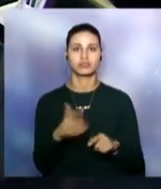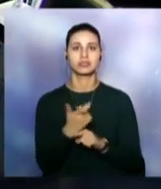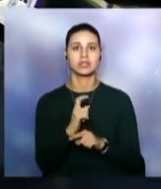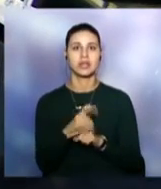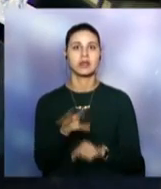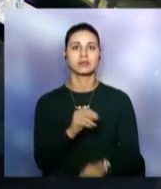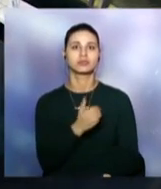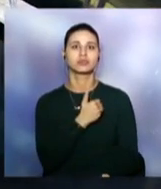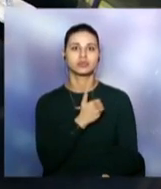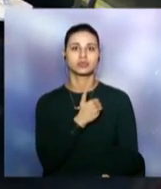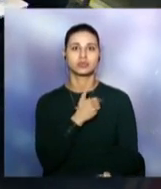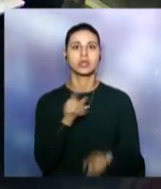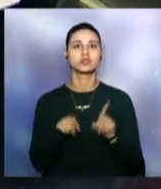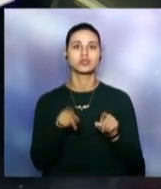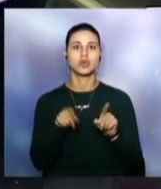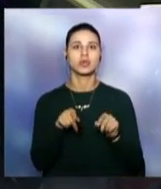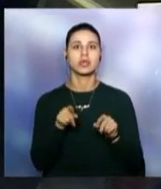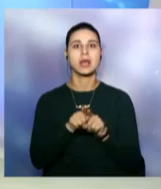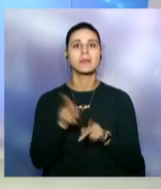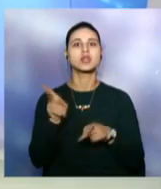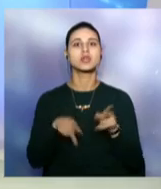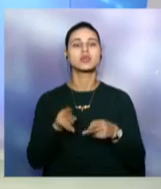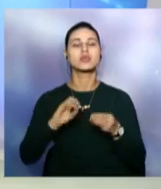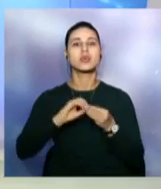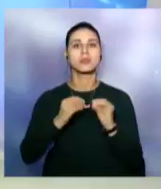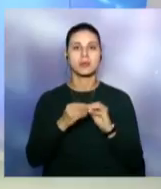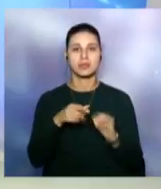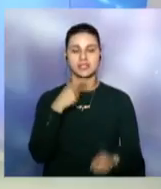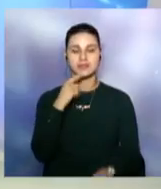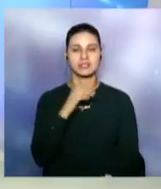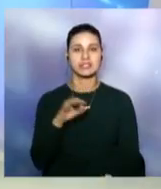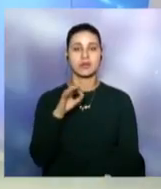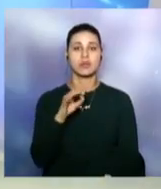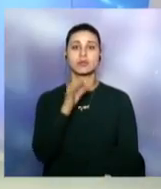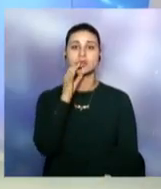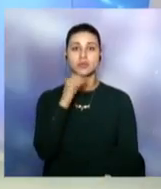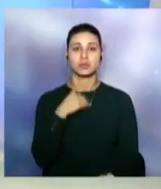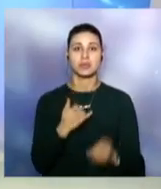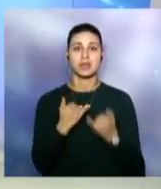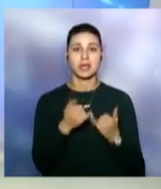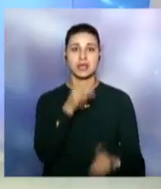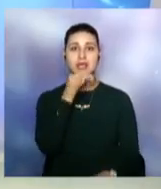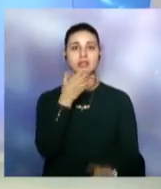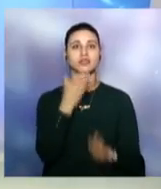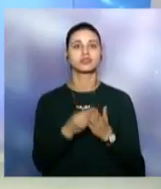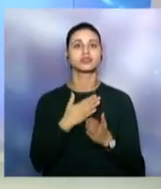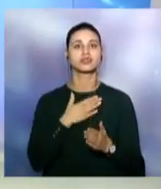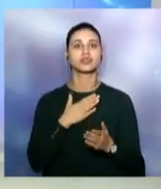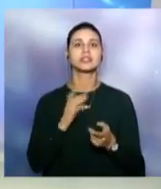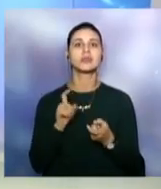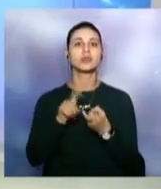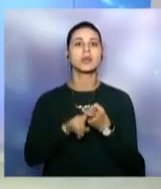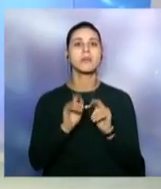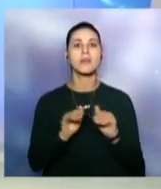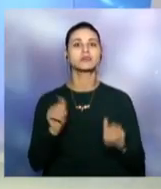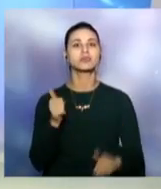აქვთ ხოვენ ზოგიერთ ქირურგიულ პრობლემაზე ვისაუბროთ. მანამდე მე უბრალოდ გეტყვით ჩვენს დამოკიდებულებას, როგორია ბავშვების